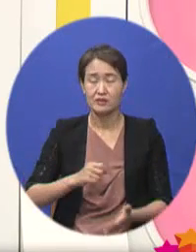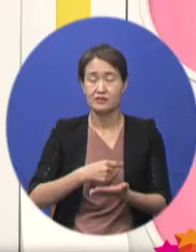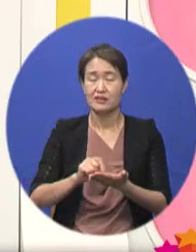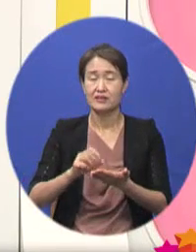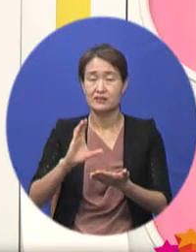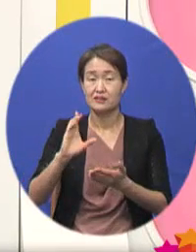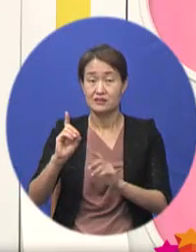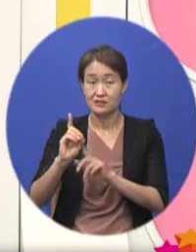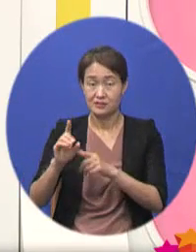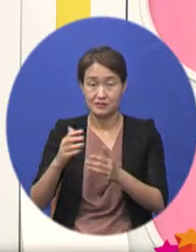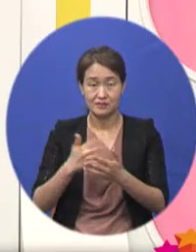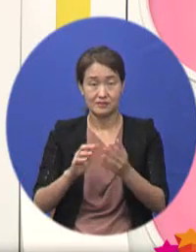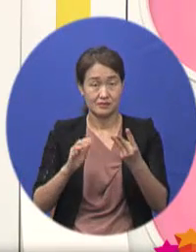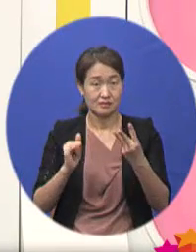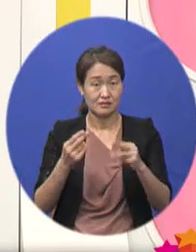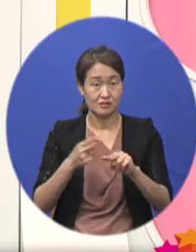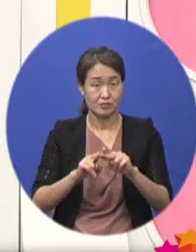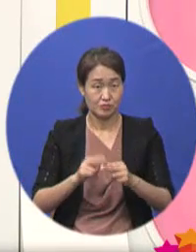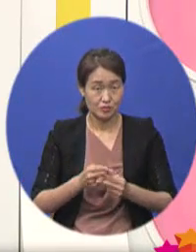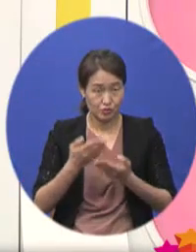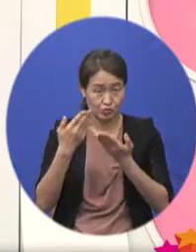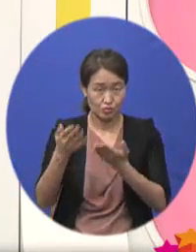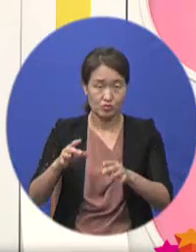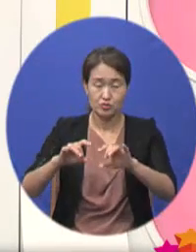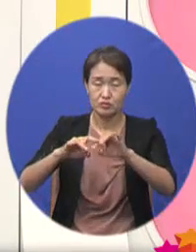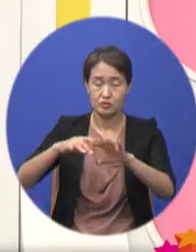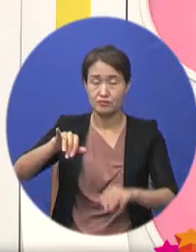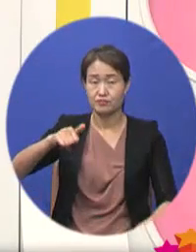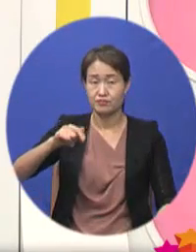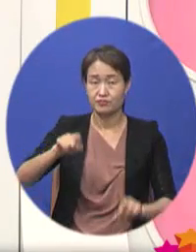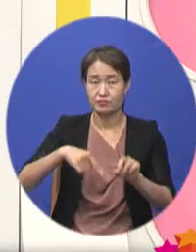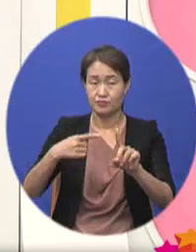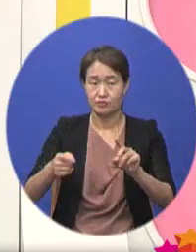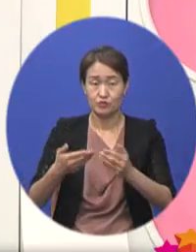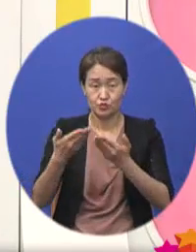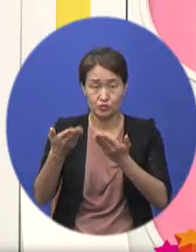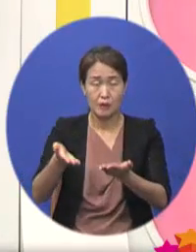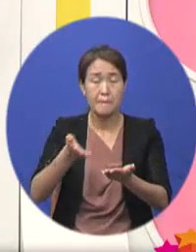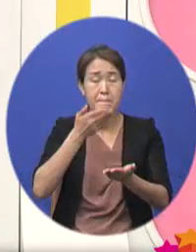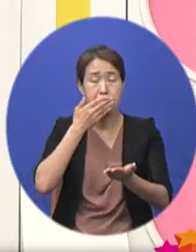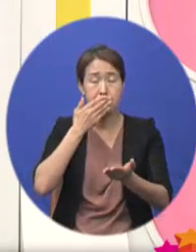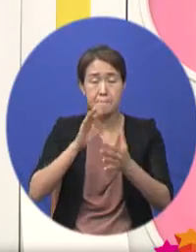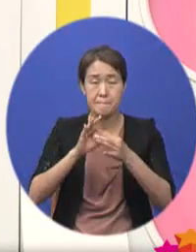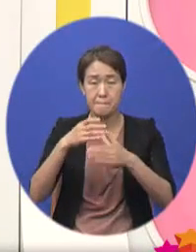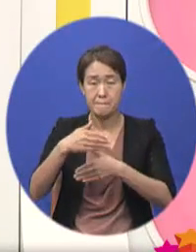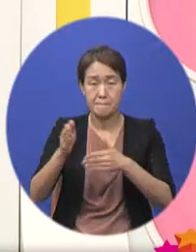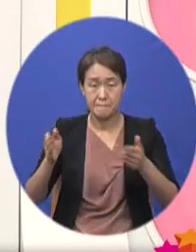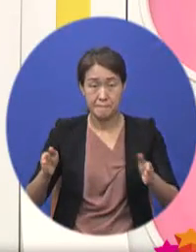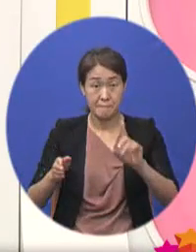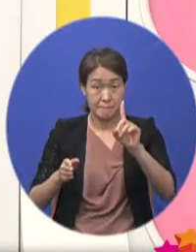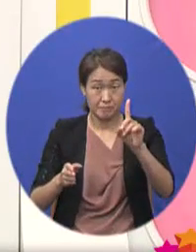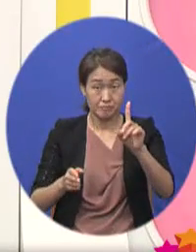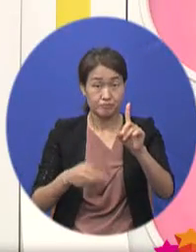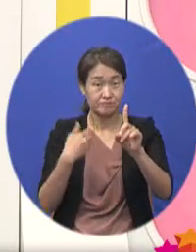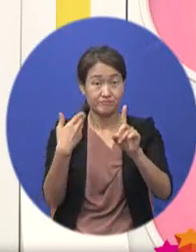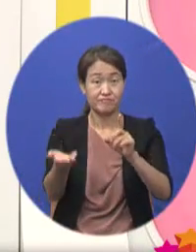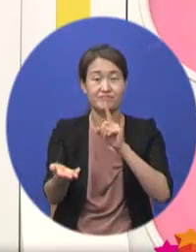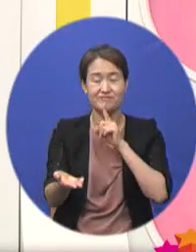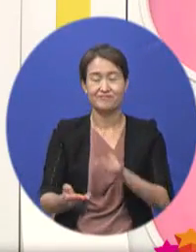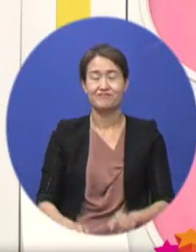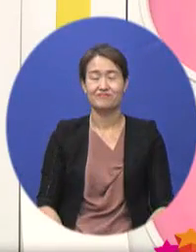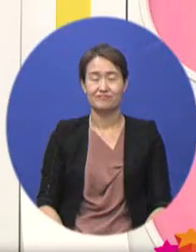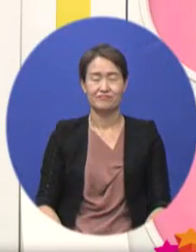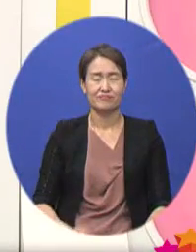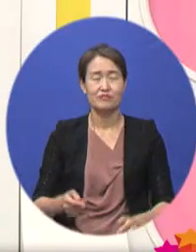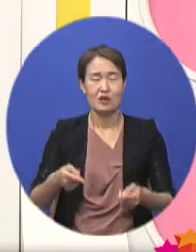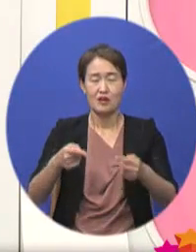세 분께 보내드리고요. 그리고 전기 주전자는 한 분께, 즉석 식품 한 박스, 한 박스를 한 분께 보내드리도록 네. 하겠습니다.